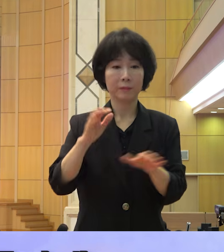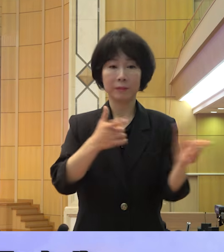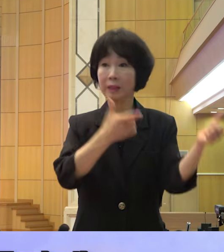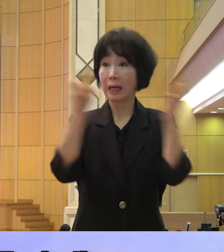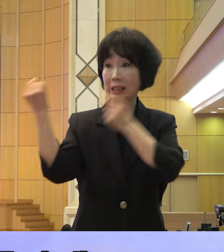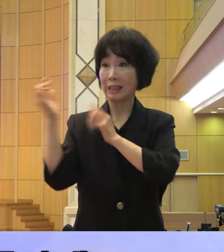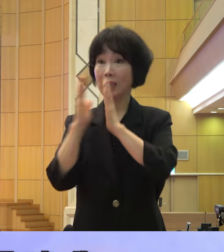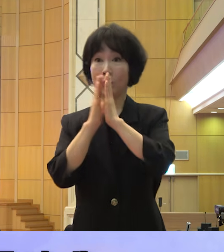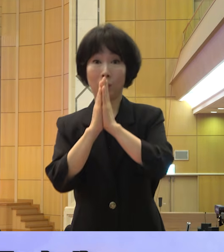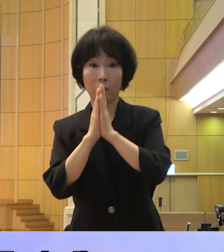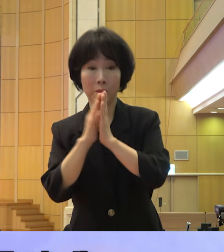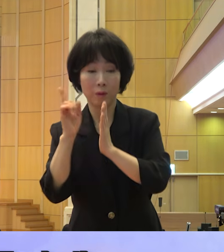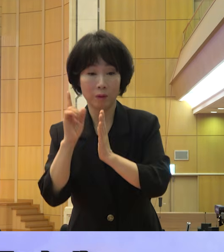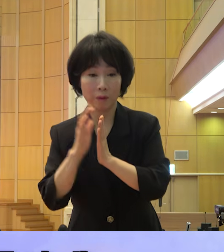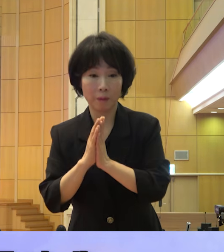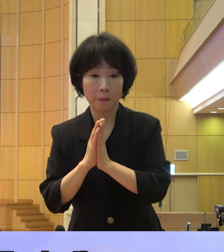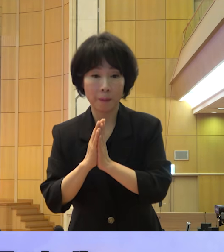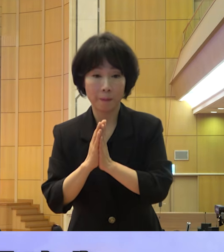다 눈을 감으시고,